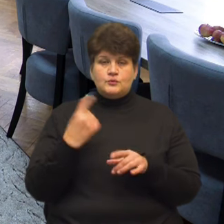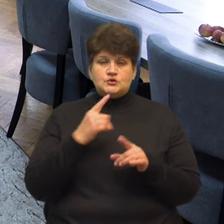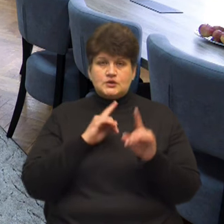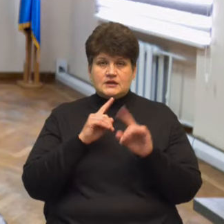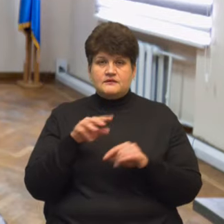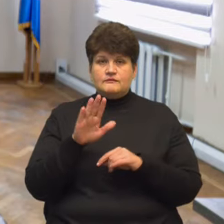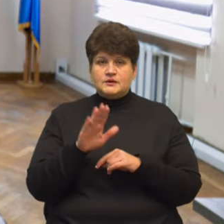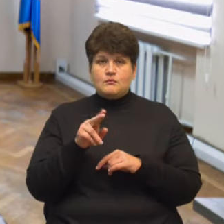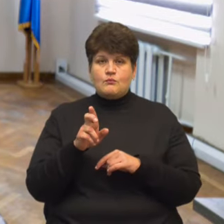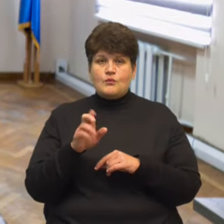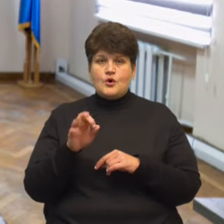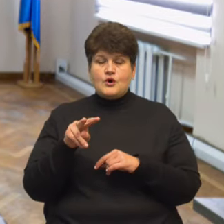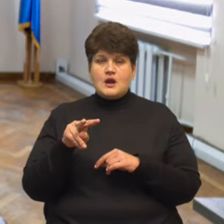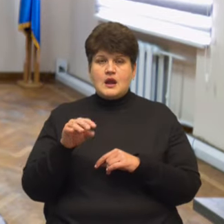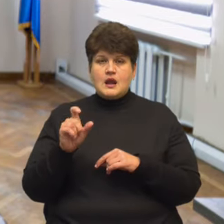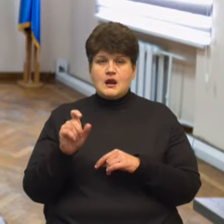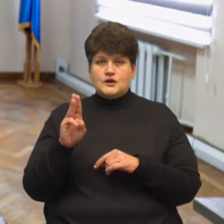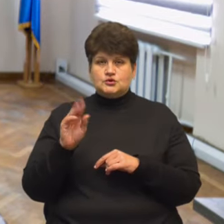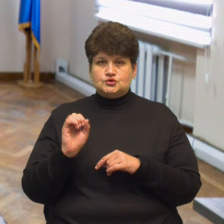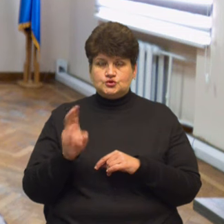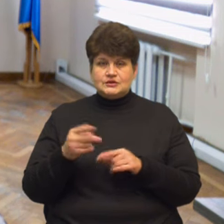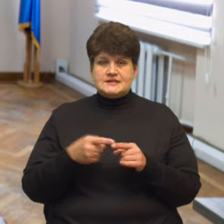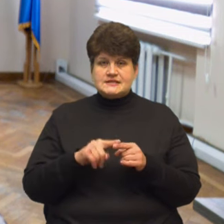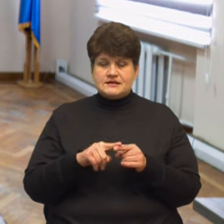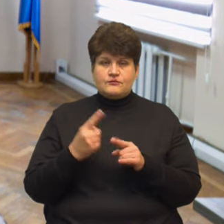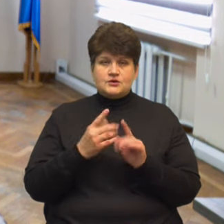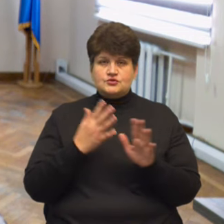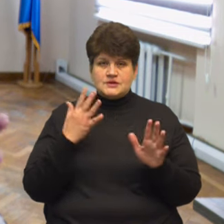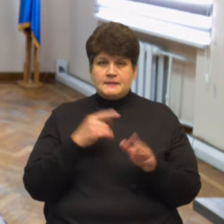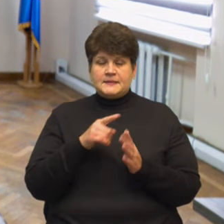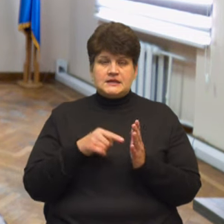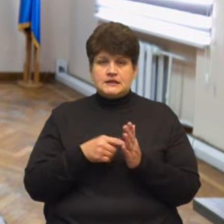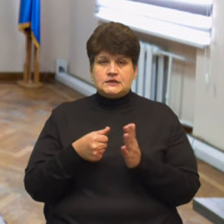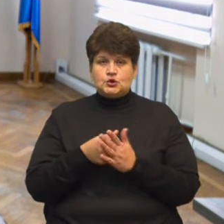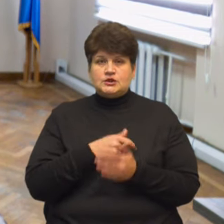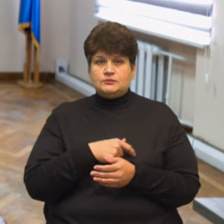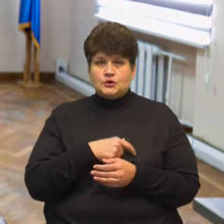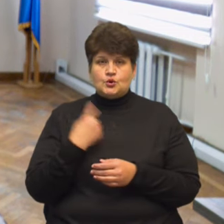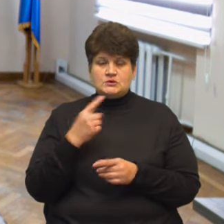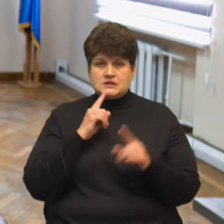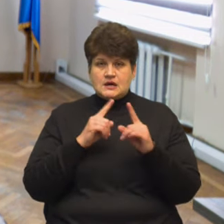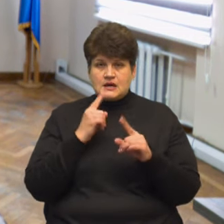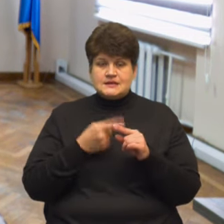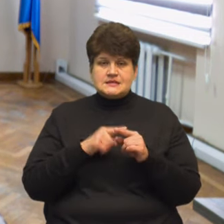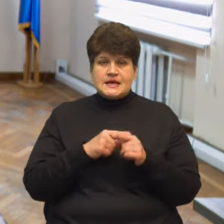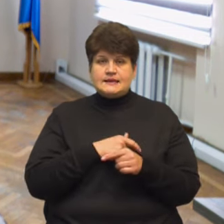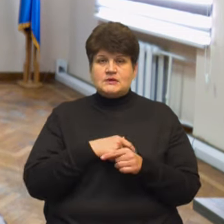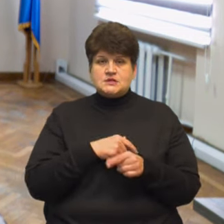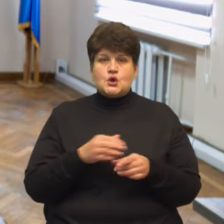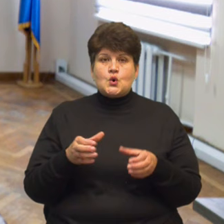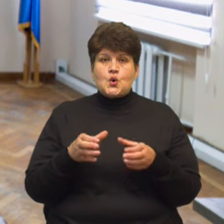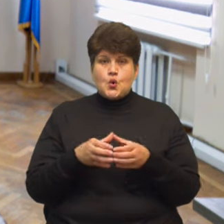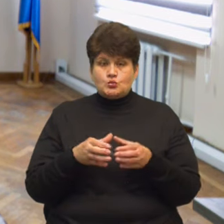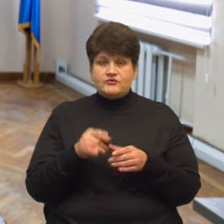боліщук в першу чергу це напевно що питання до депутатів тому що обласна рада - це депутатський корпус От і від них